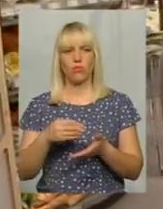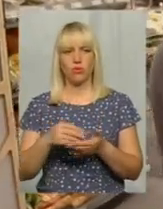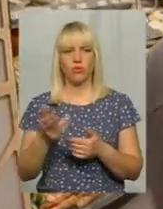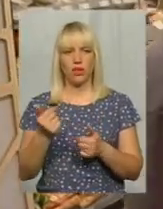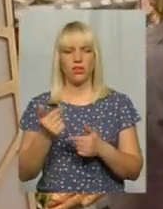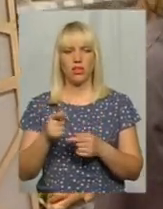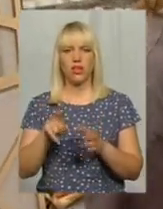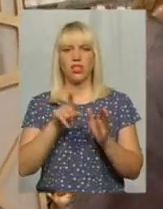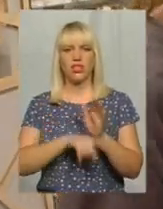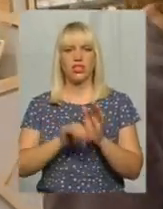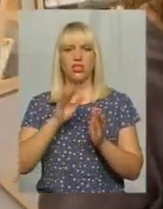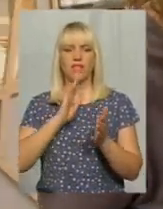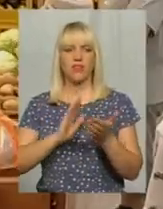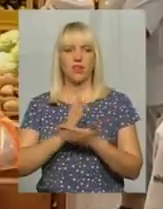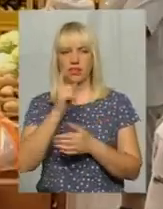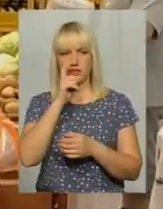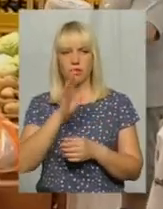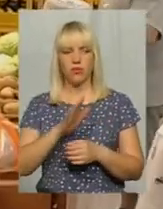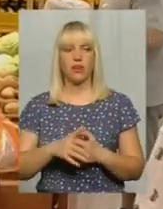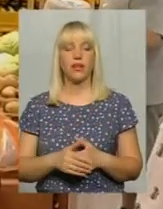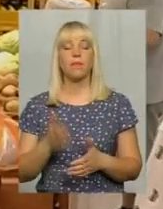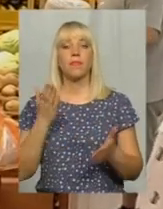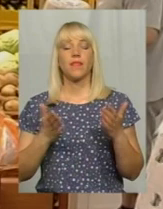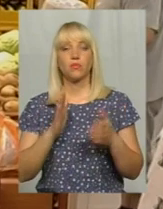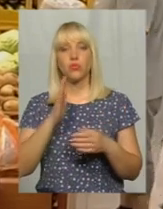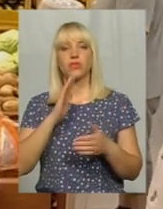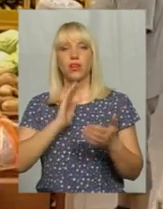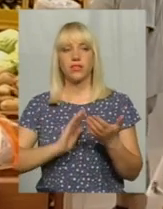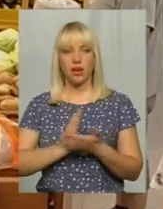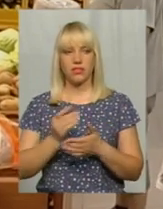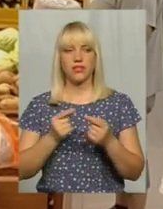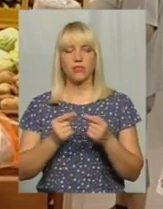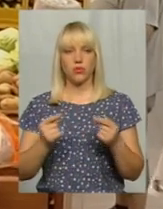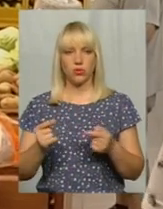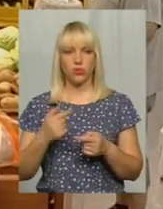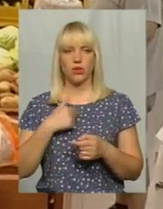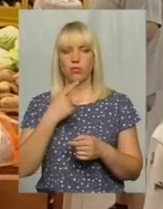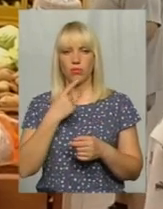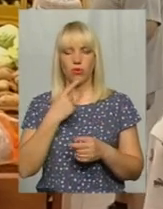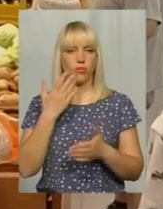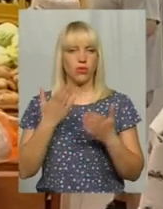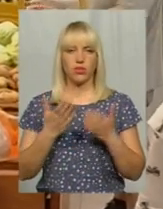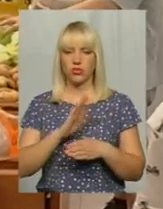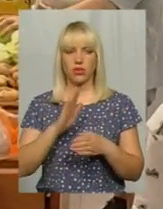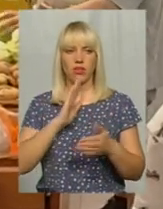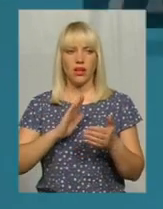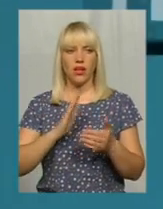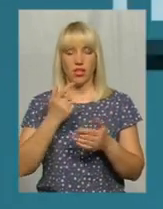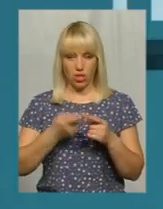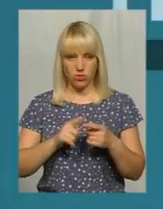дорожню я купую, так, да. Дешевше і якість непогана. Якщо будуть якісні продукти, я попробую, що вони якісні, значить буду купувати хмельницькі.